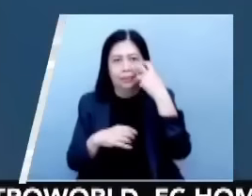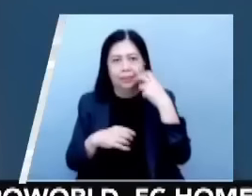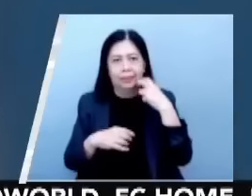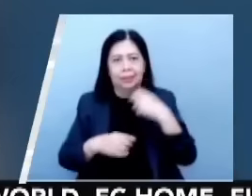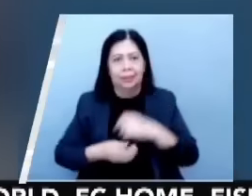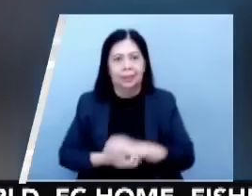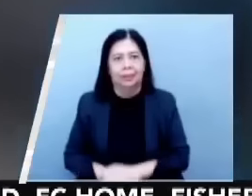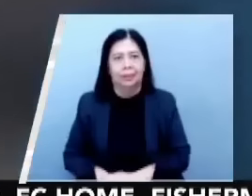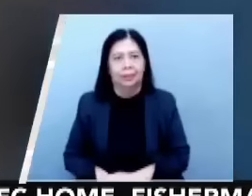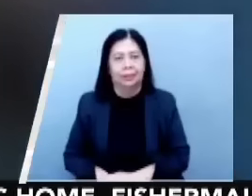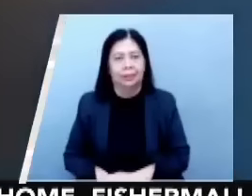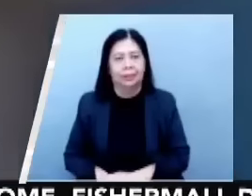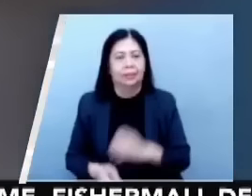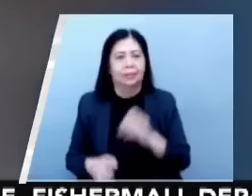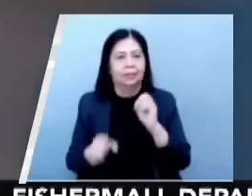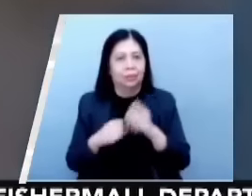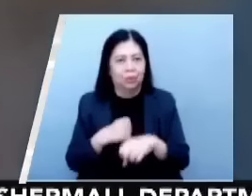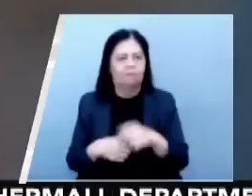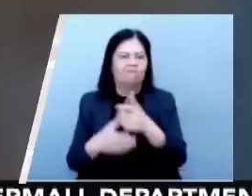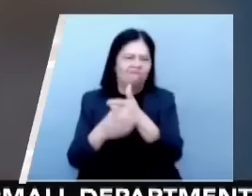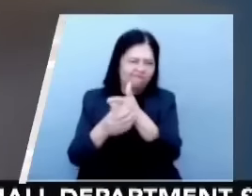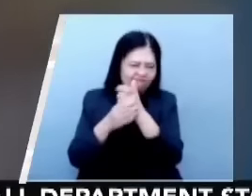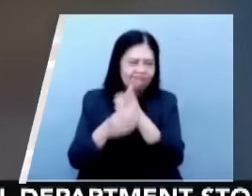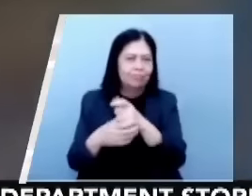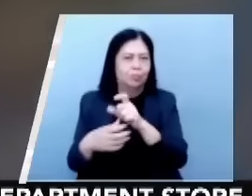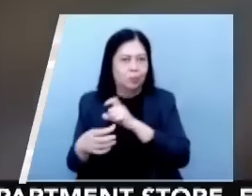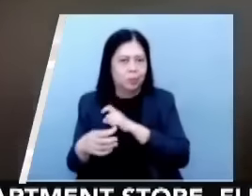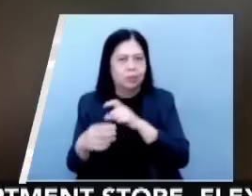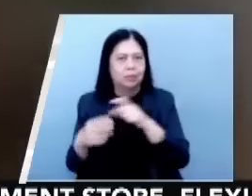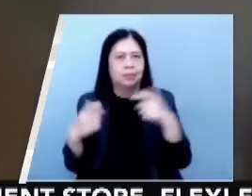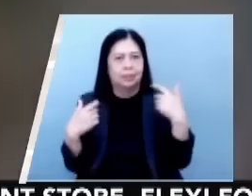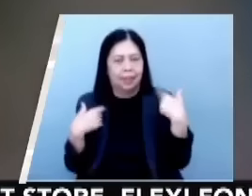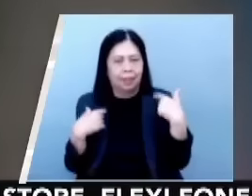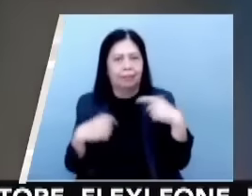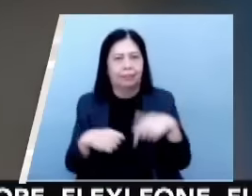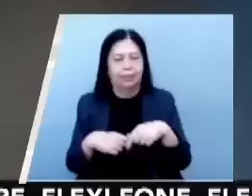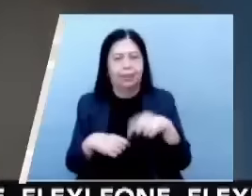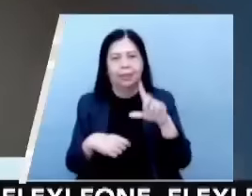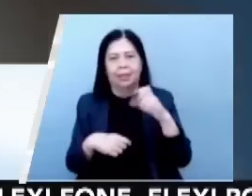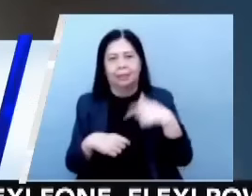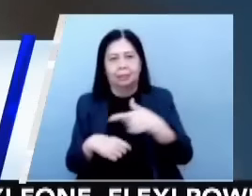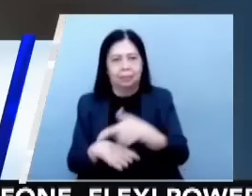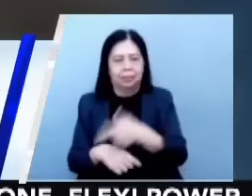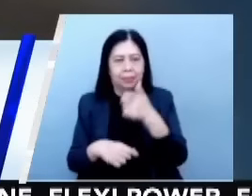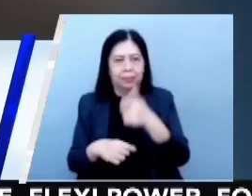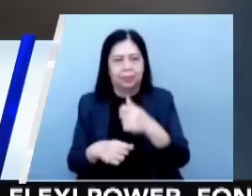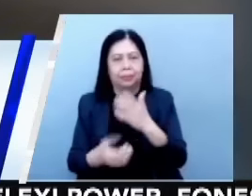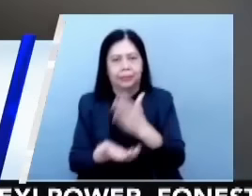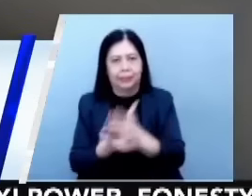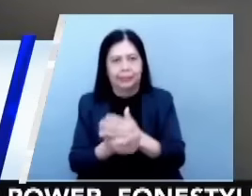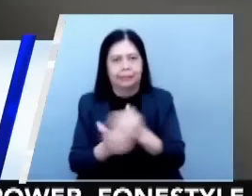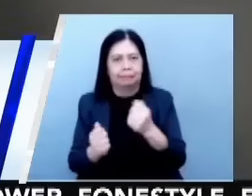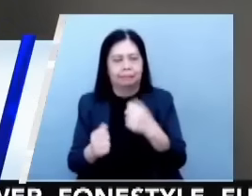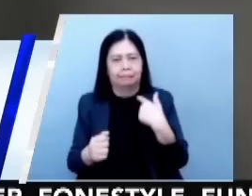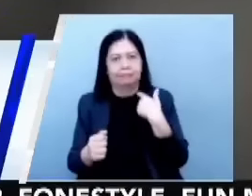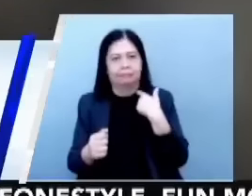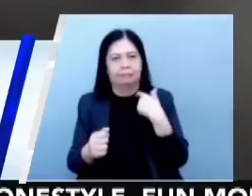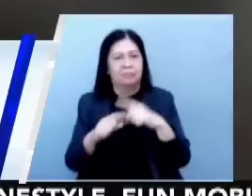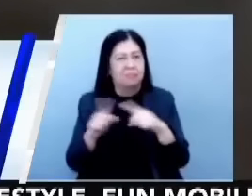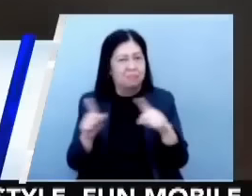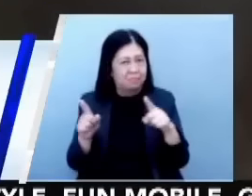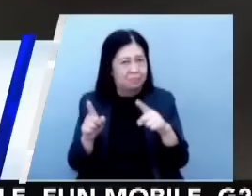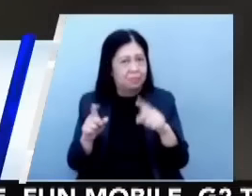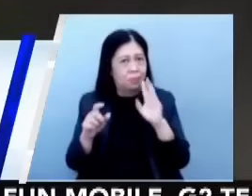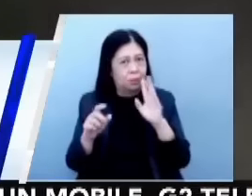Kaya pinaputukan na siya ng mga pulis at nagtamo ng tama ng bala sa binti. Napigilan ang kanyang pang-hold-up. Pero paiimbestigahan pa rin ang